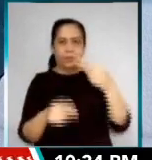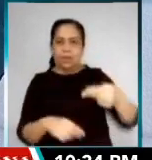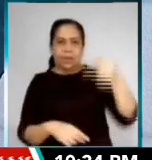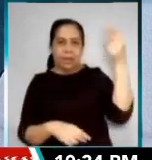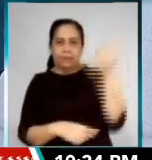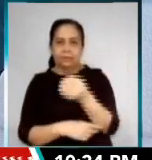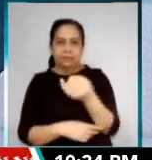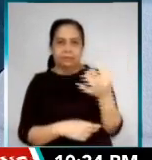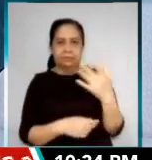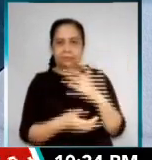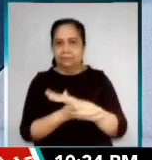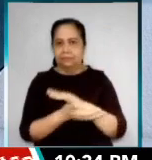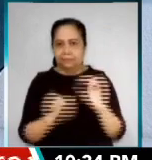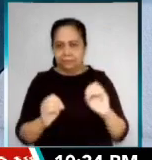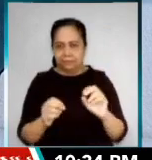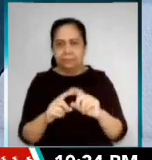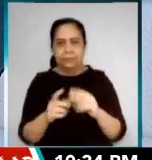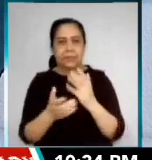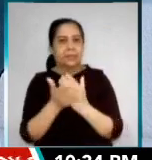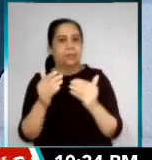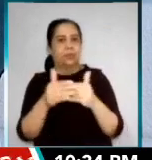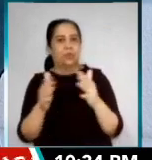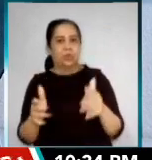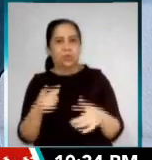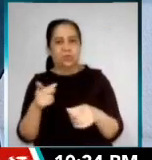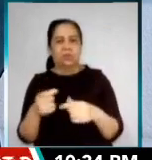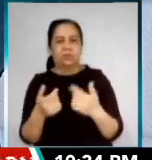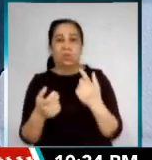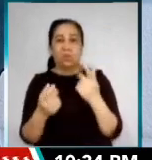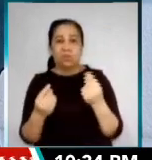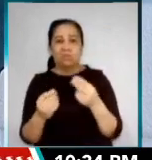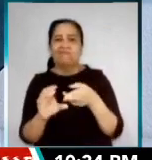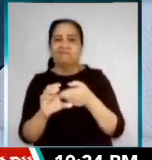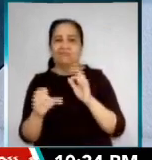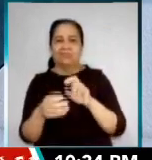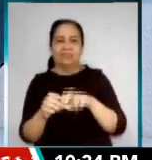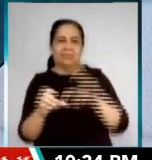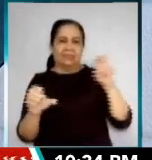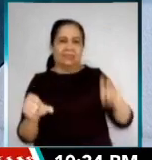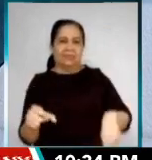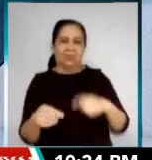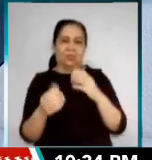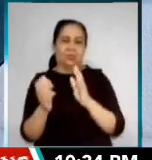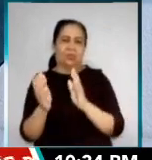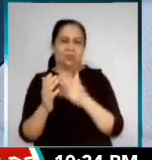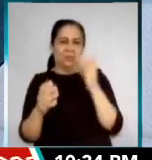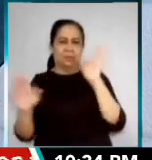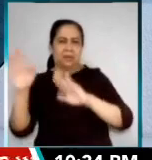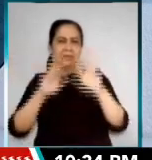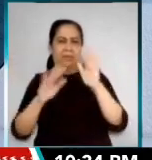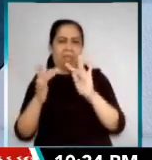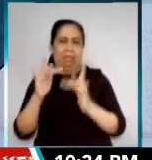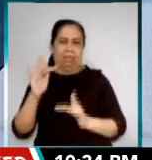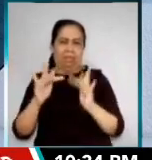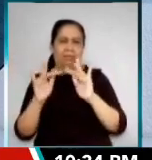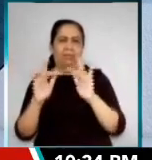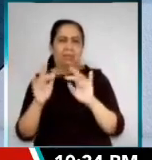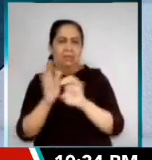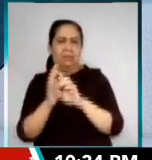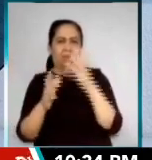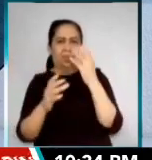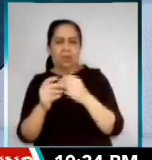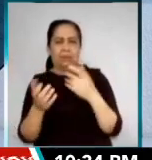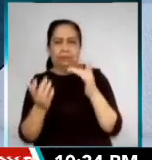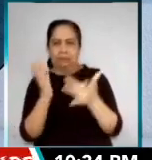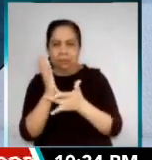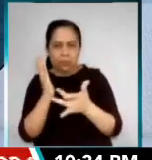cases. Ilang estudyante kasi ang napilitang mag-drop out dahil sa mga problema sa online classes gaya ng kawalan ng gadget at